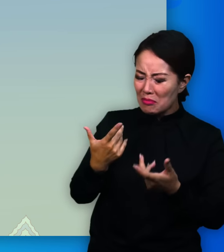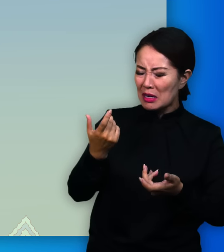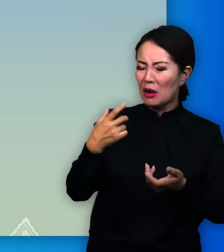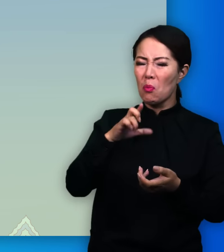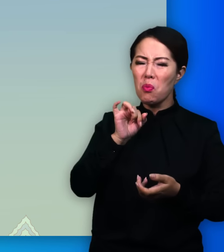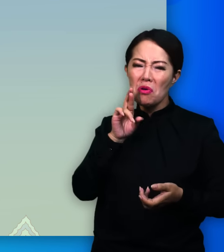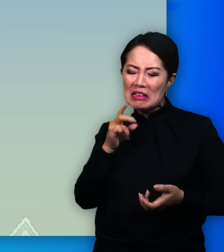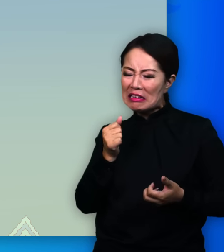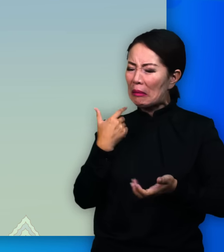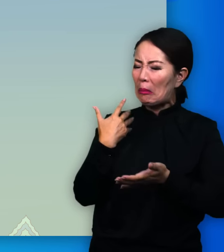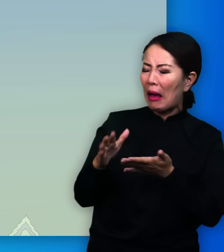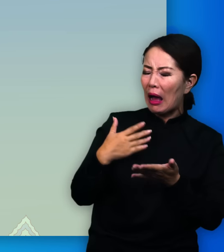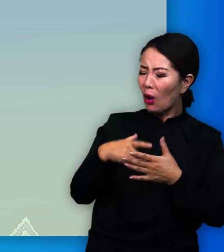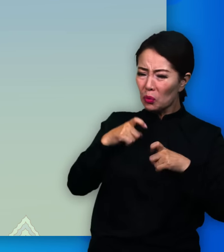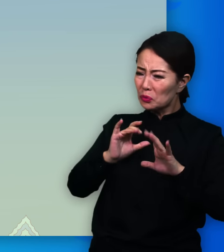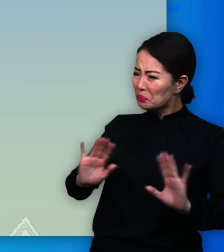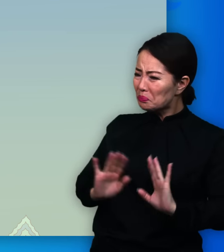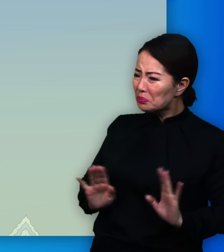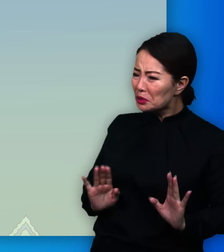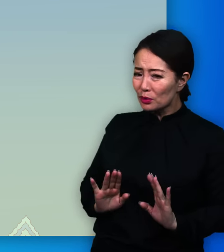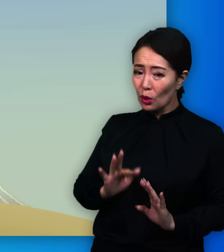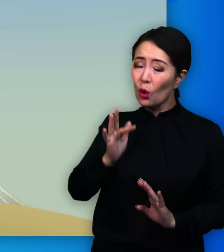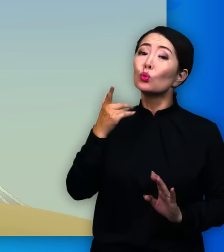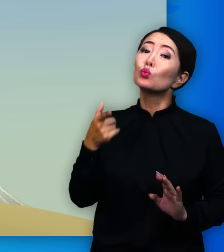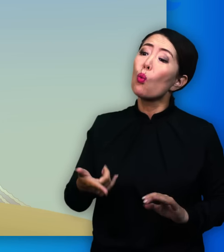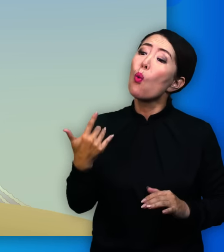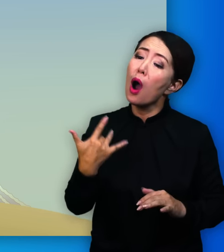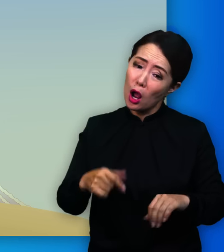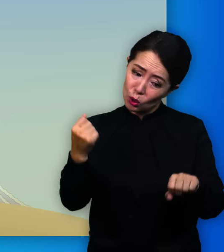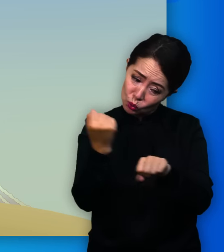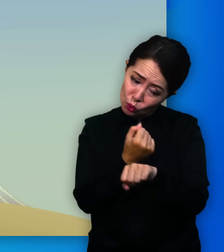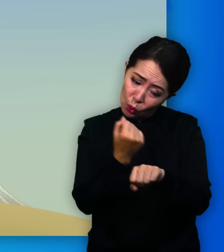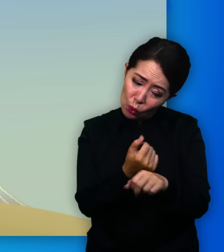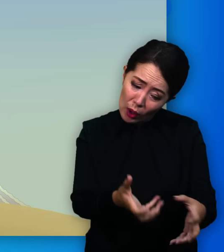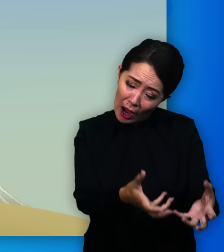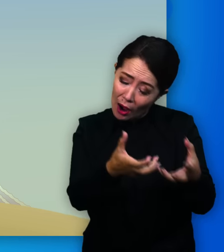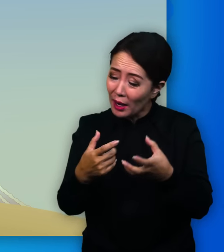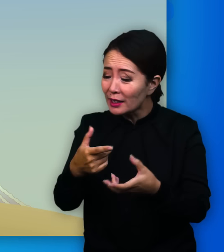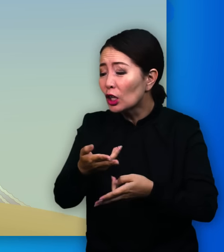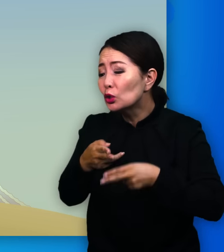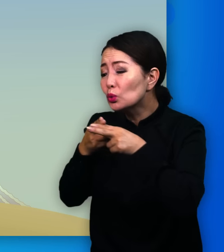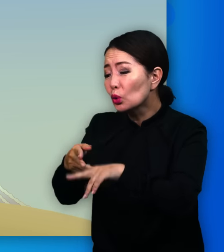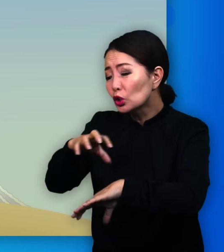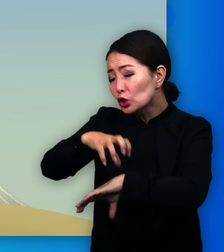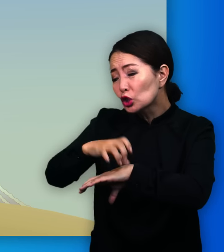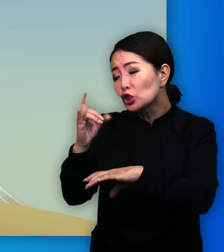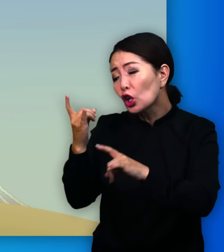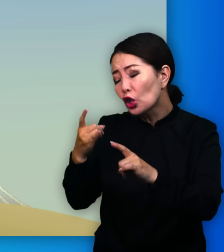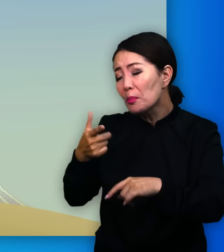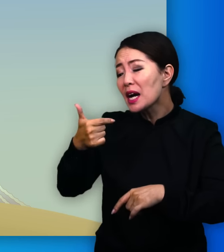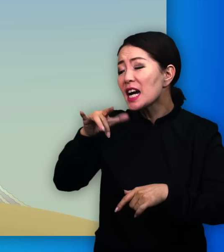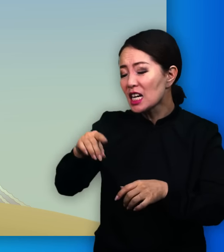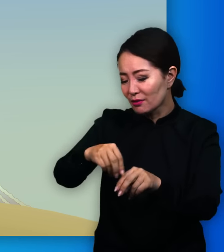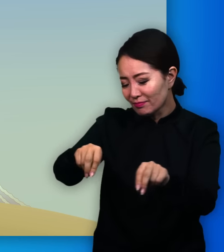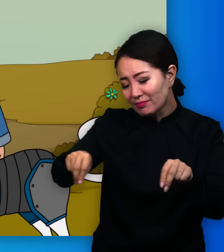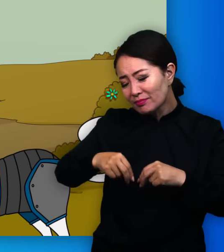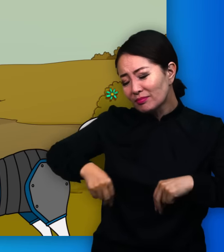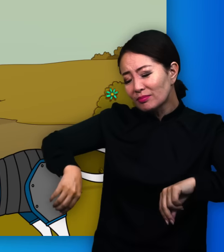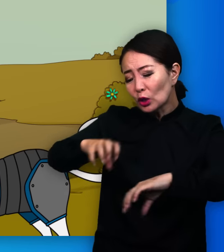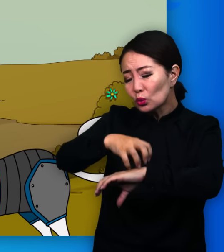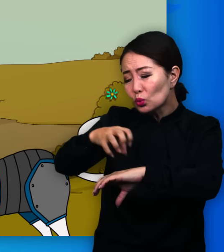Японы хачико мачико энд ёстой жинхэнэ Монгол банкрын царайны бяд явж штэ өө. Ялуу наашаа нэг ах руугаа хардаа.